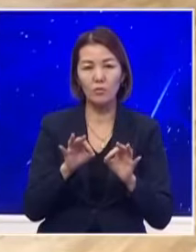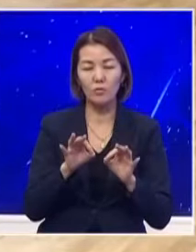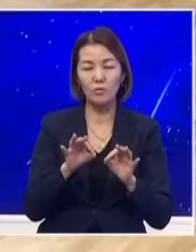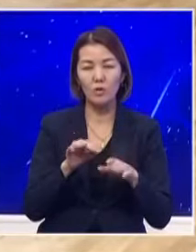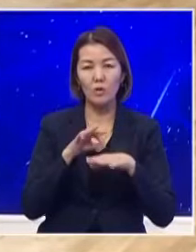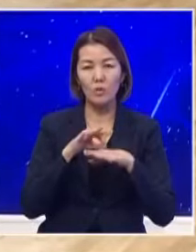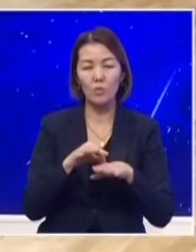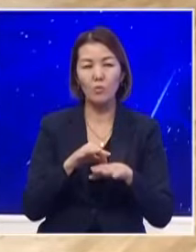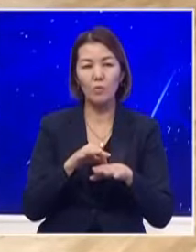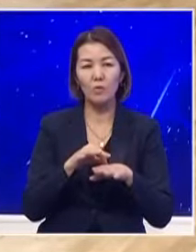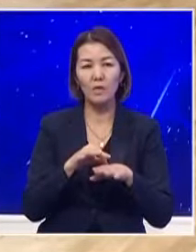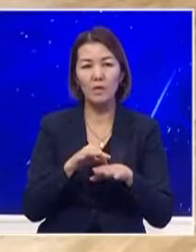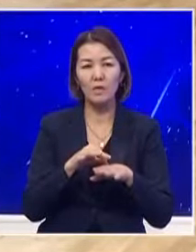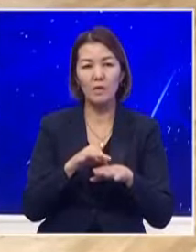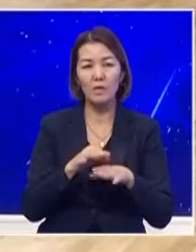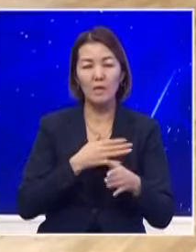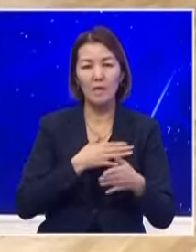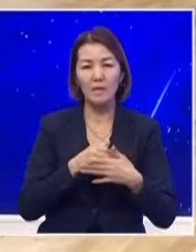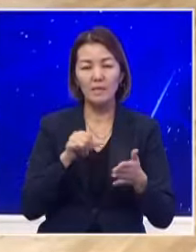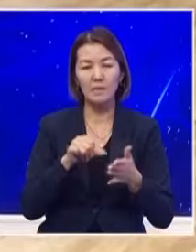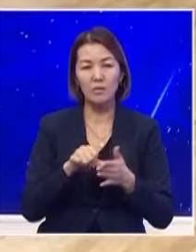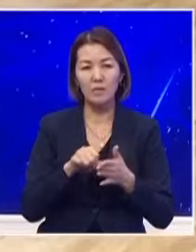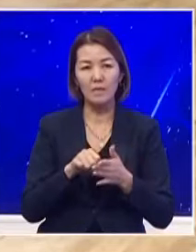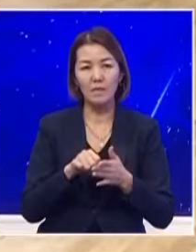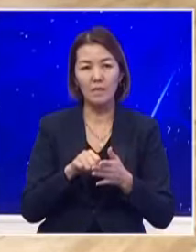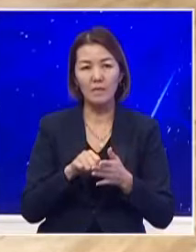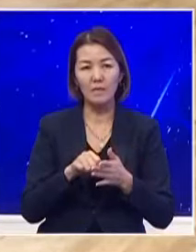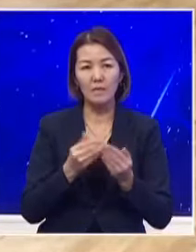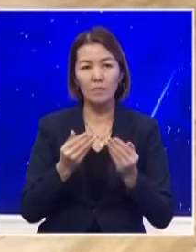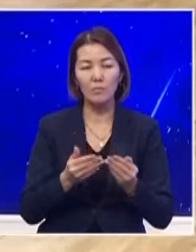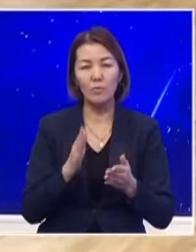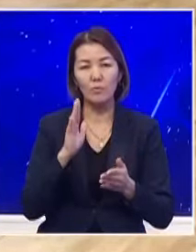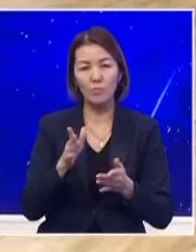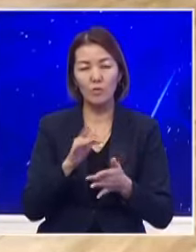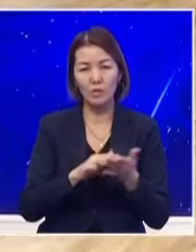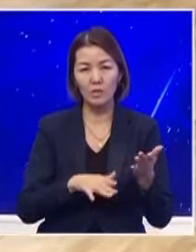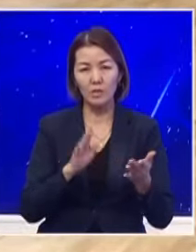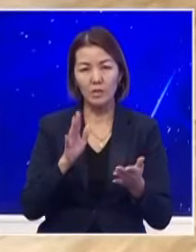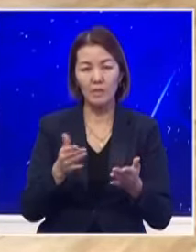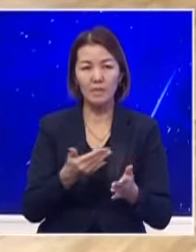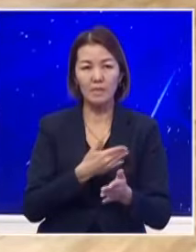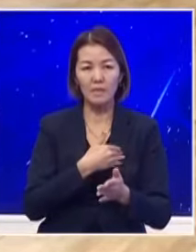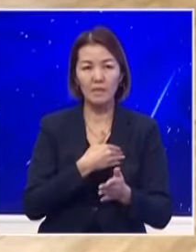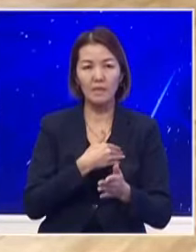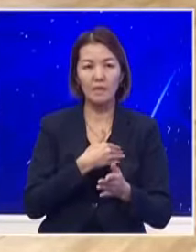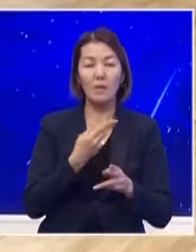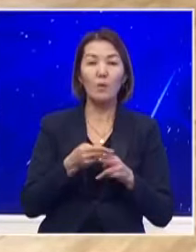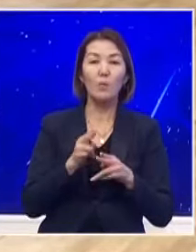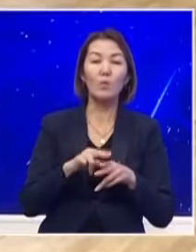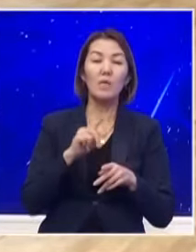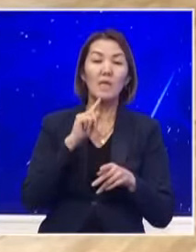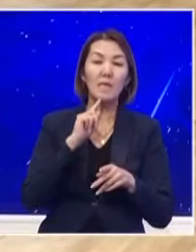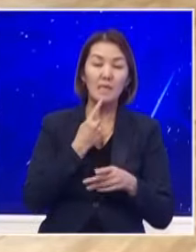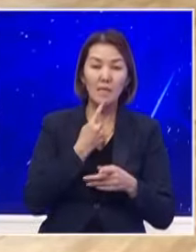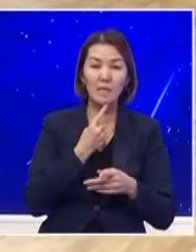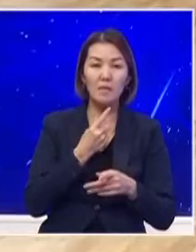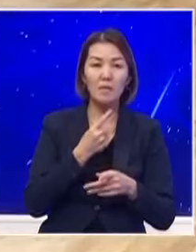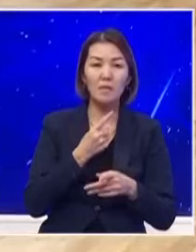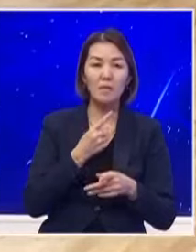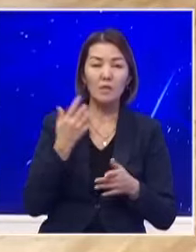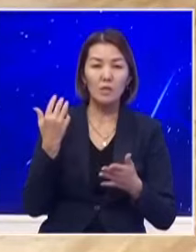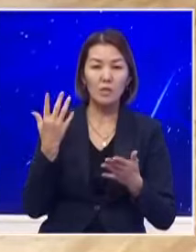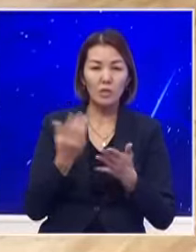деңгейде өтуіне атсалысып жатқан осы нәрселер бола берсе екен деп ойлаймыз. Енді өте қиын жалпы орын алу деген, өйткен